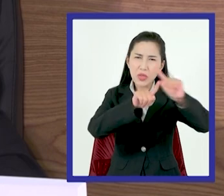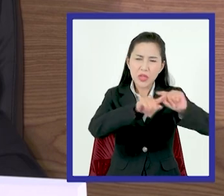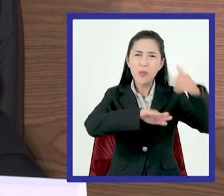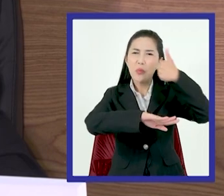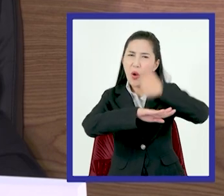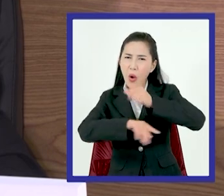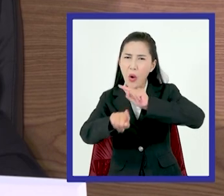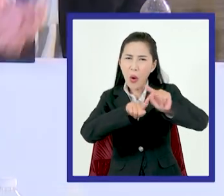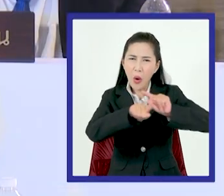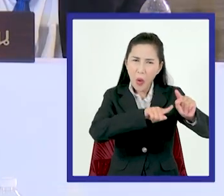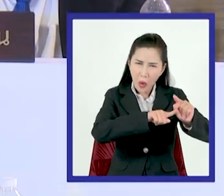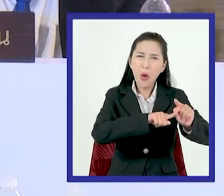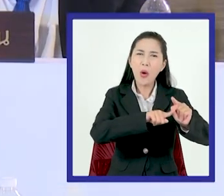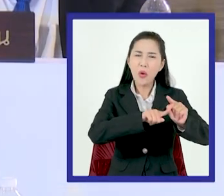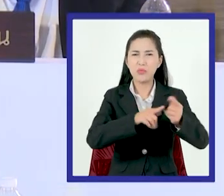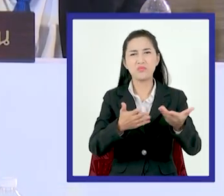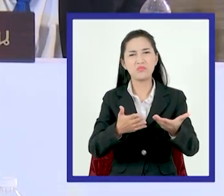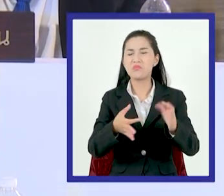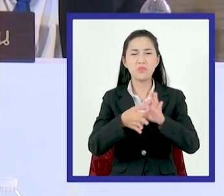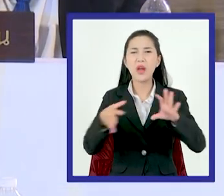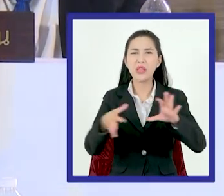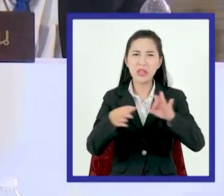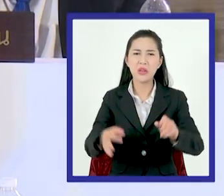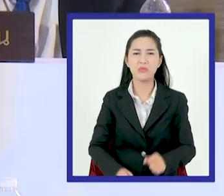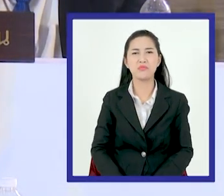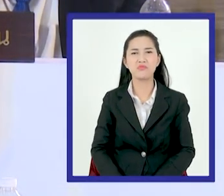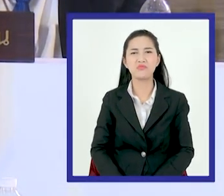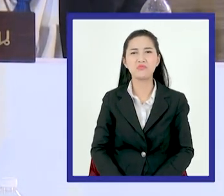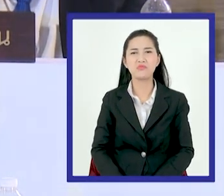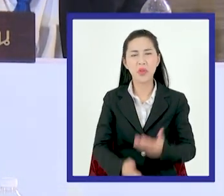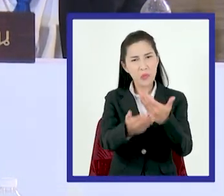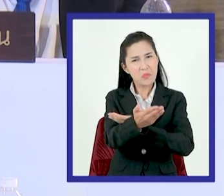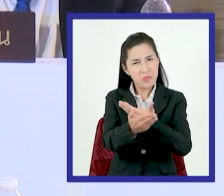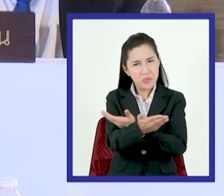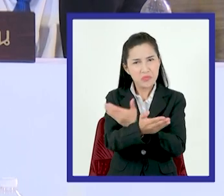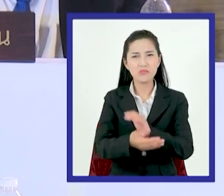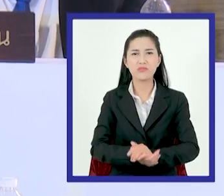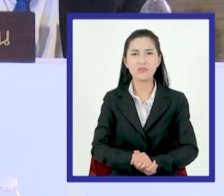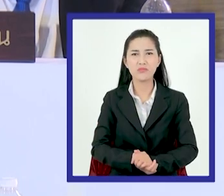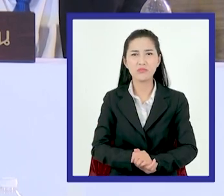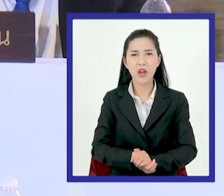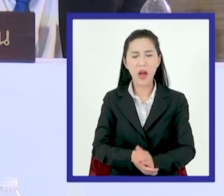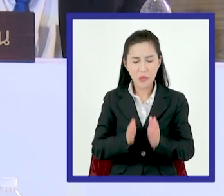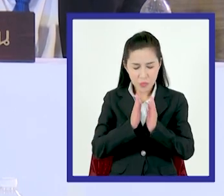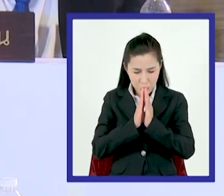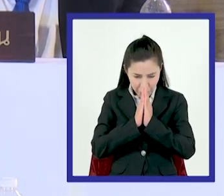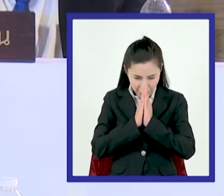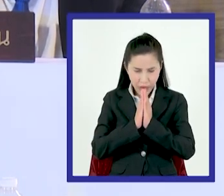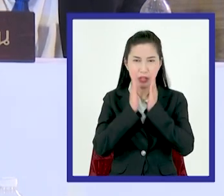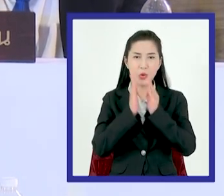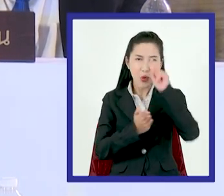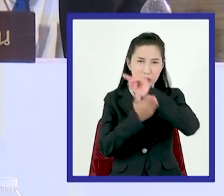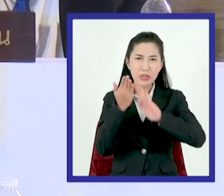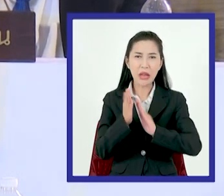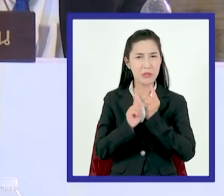อ.สำนักธรรมชาติสิ่งแวดล้อมผอ.ป้าๆมันไม่เกี่ยวข้องกับการรุ่นหวยของคนไทยเลยครับเราจะต้องเอาระดับเกจิอาจารย์ชื่อดังที่คนไทยเนี่ยเข